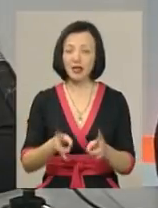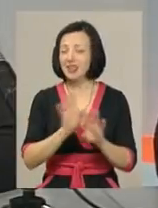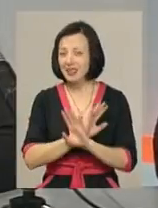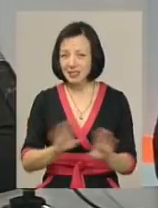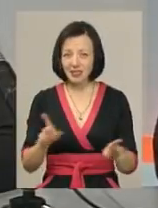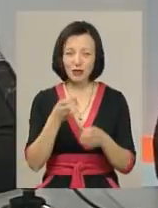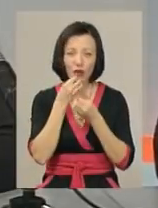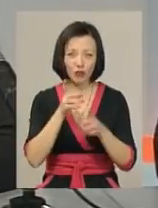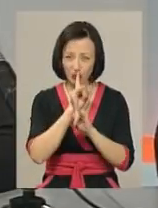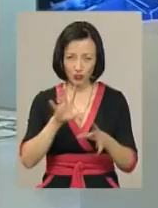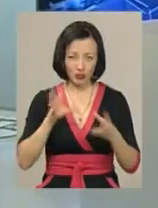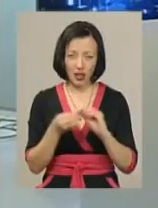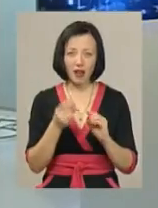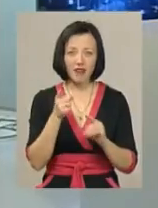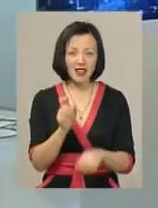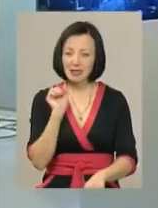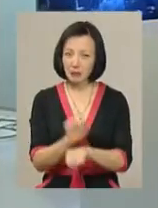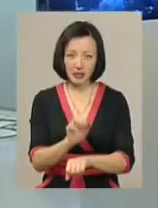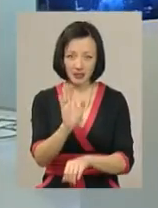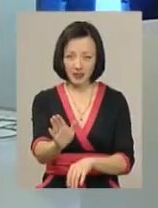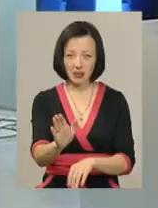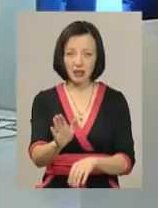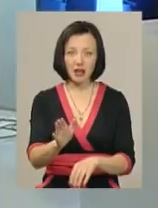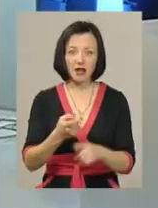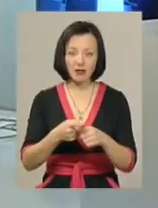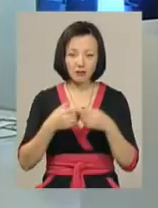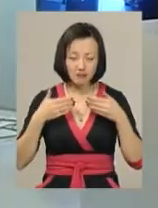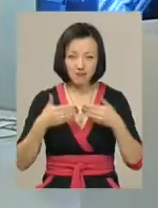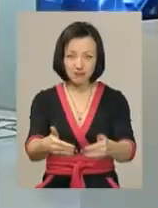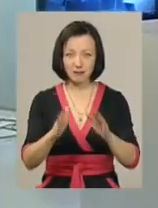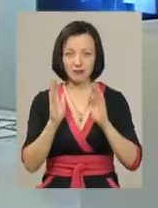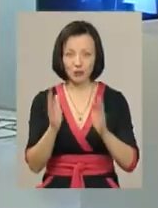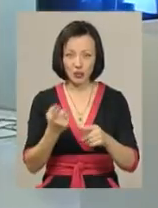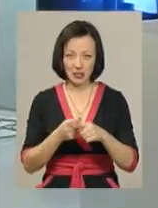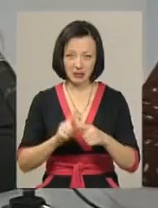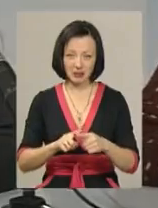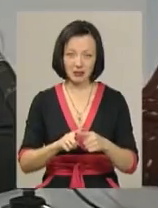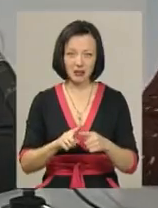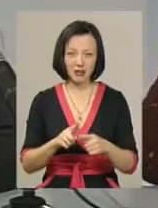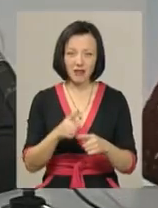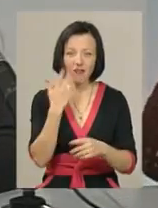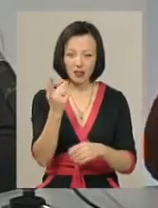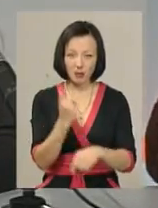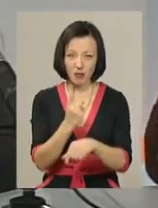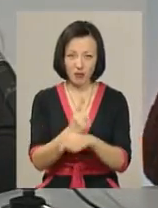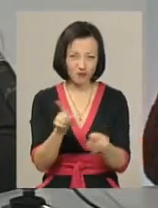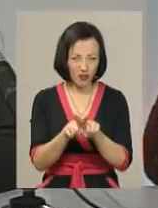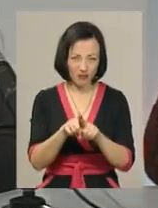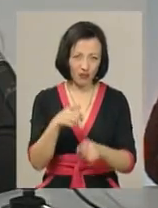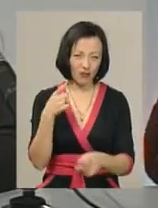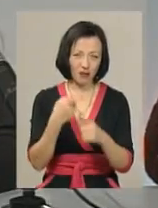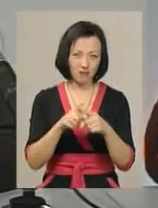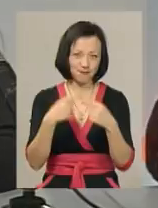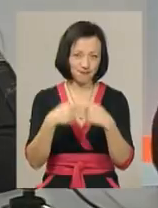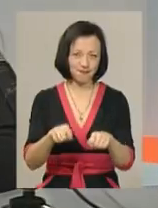це ні до чого хорошого не приведе все ви не спините ви не поставите греблю вона прорветься річка прорве цю вашу греблю і надалі процес уже буде